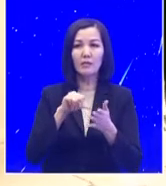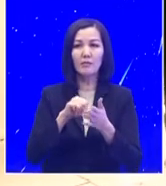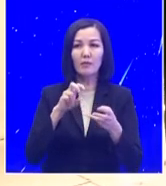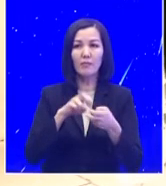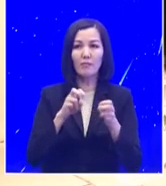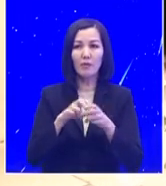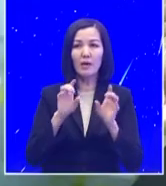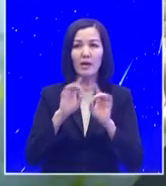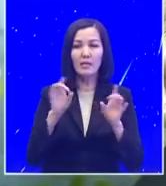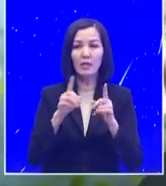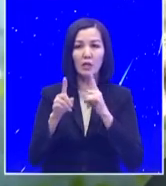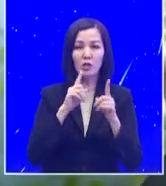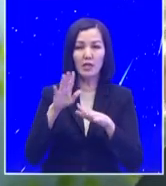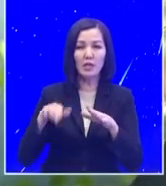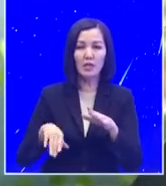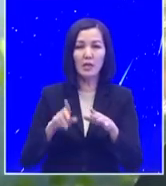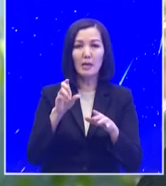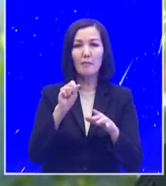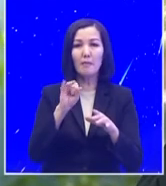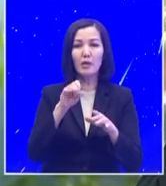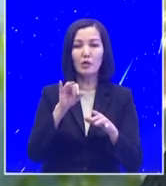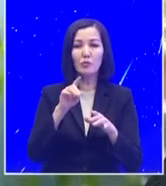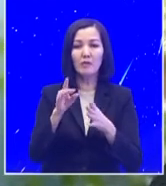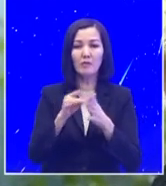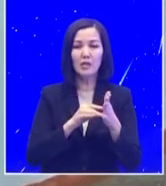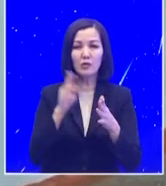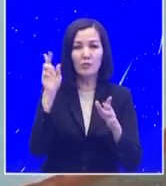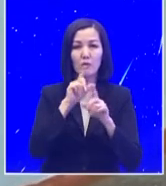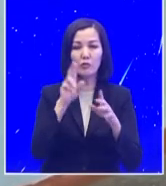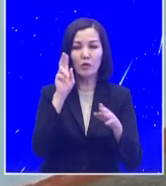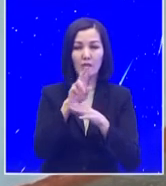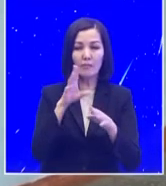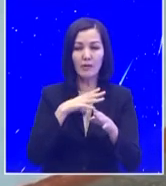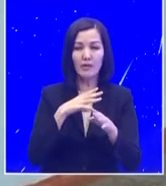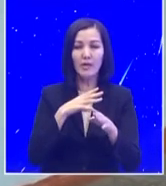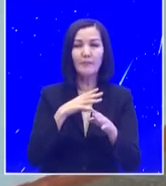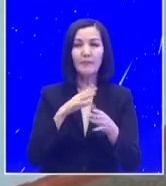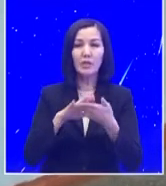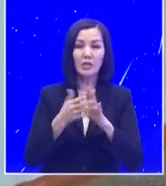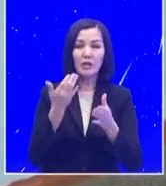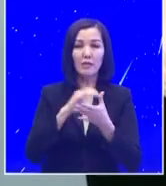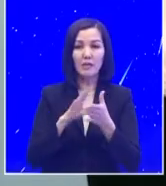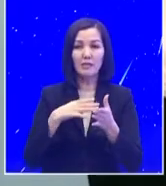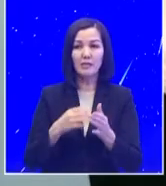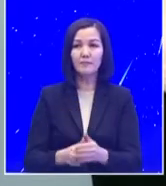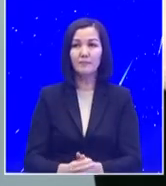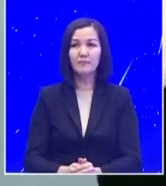мәселе айтылды. Жиыннан соң Батыржан Байжұманов бірден білім ошағына арнайы барды, жағдаймен танысты.